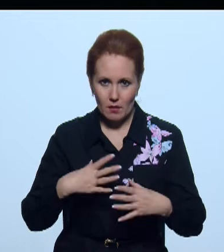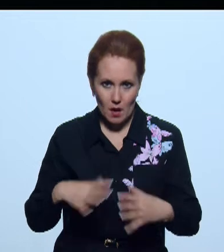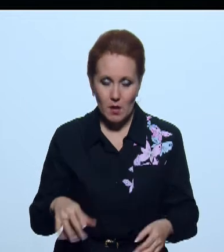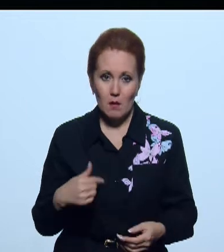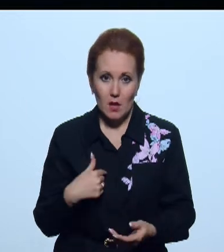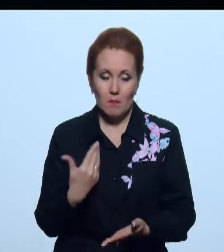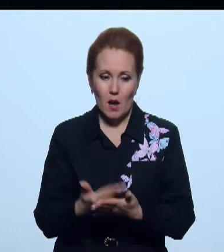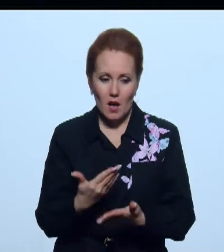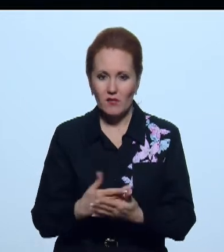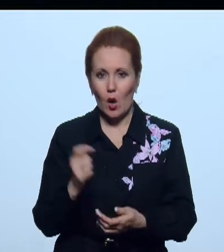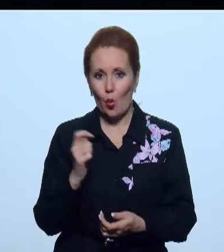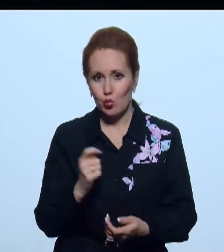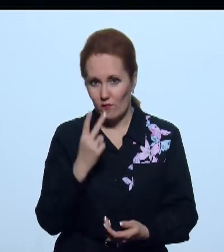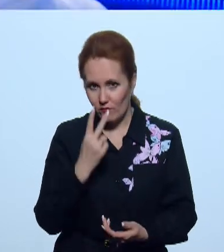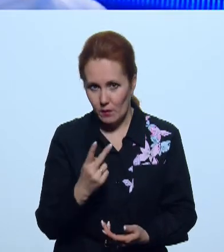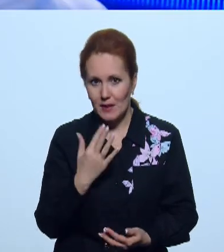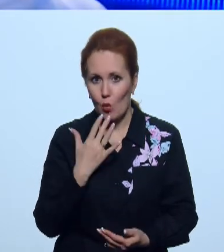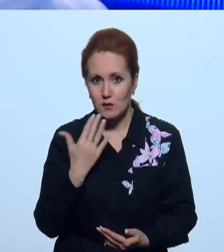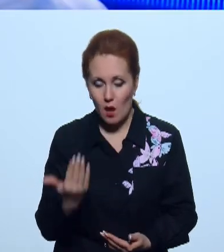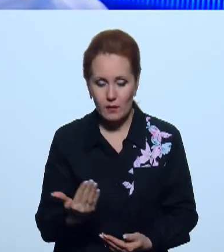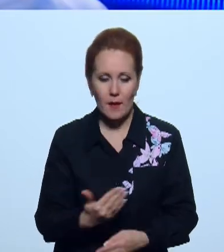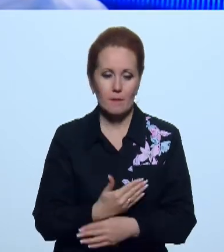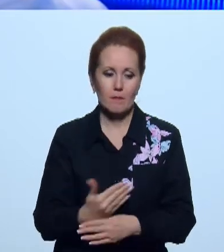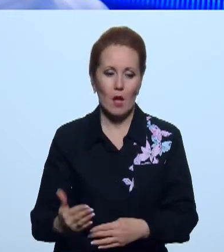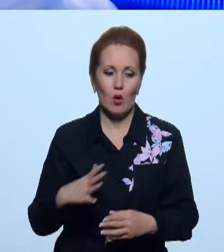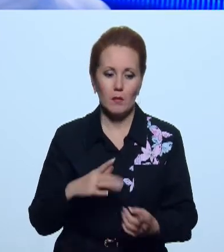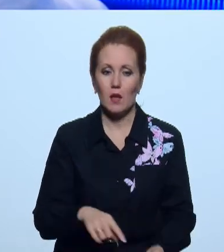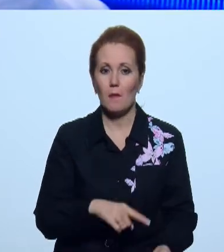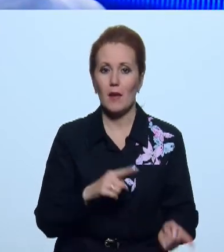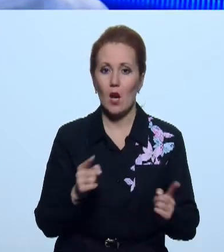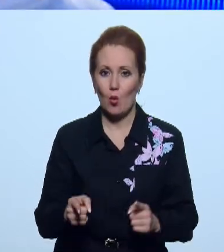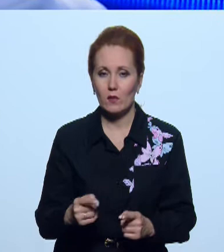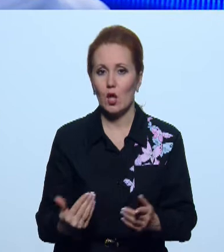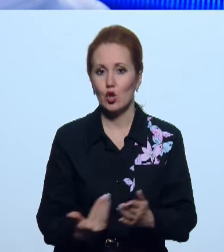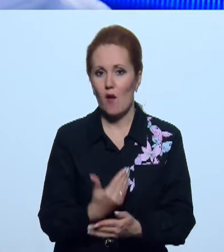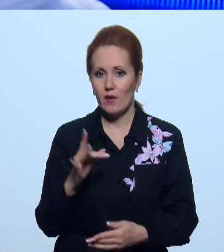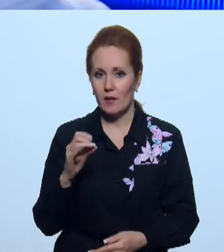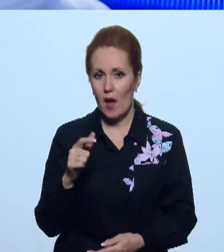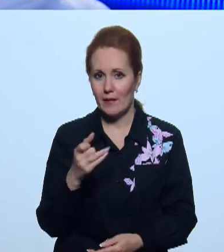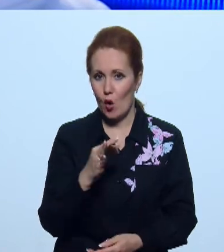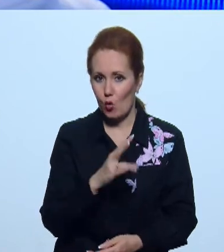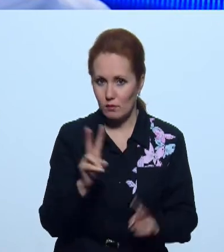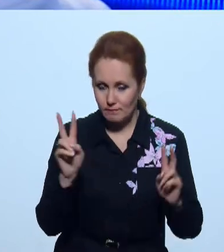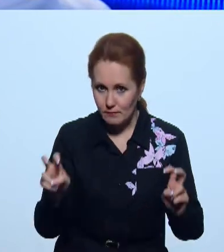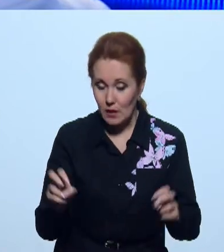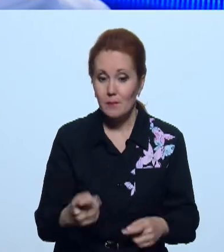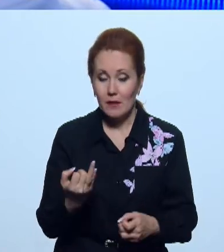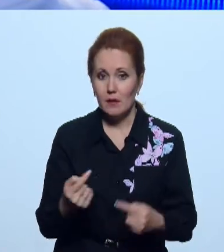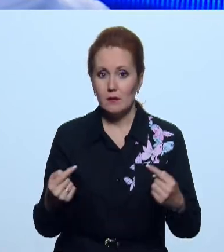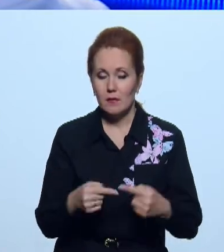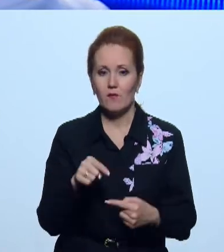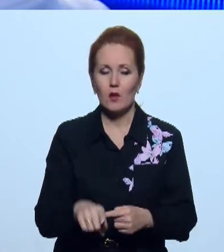показывали художественные фильмы иностранные. Потом был переход на новый регион, да. И как раз вот